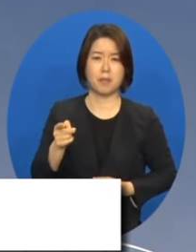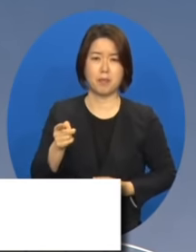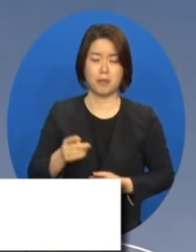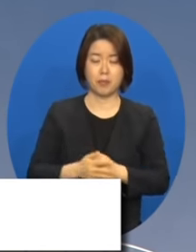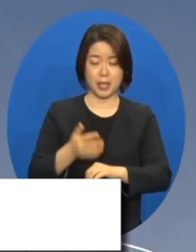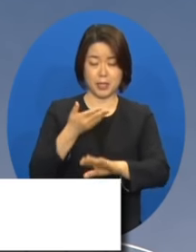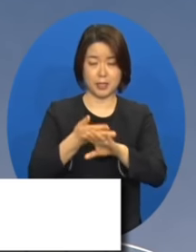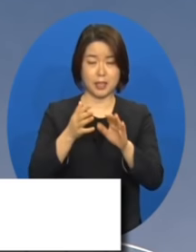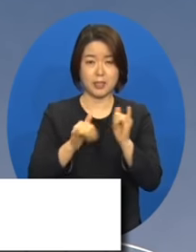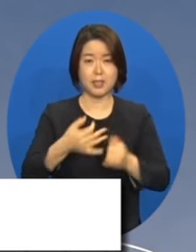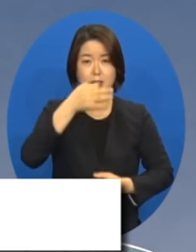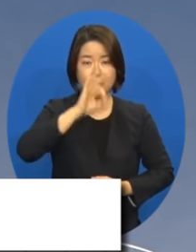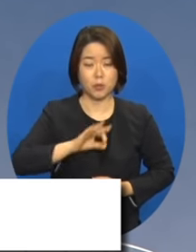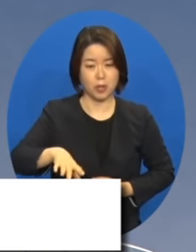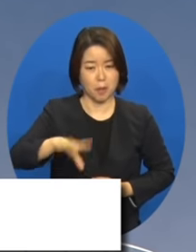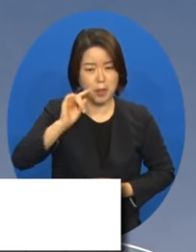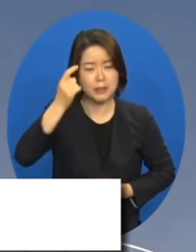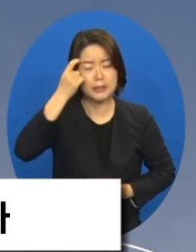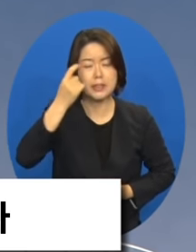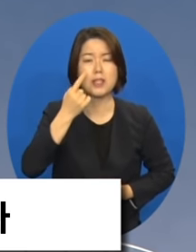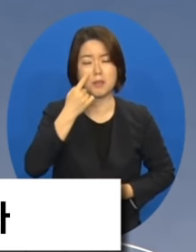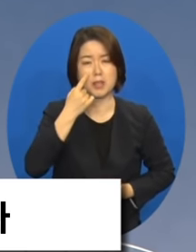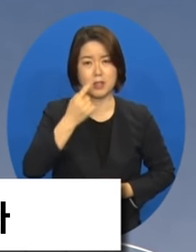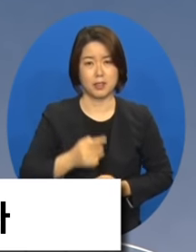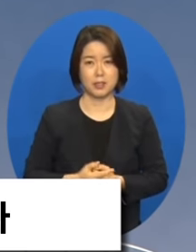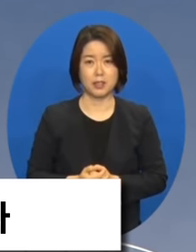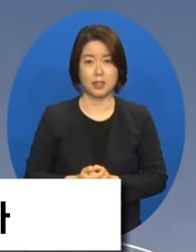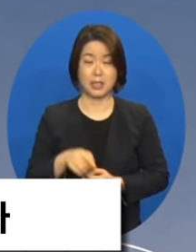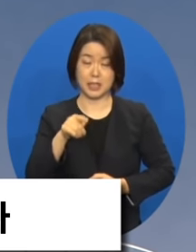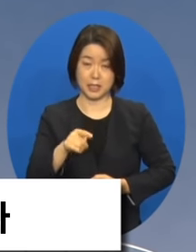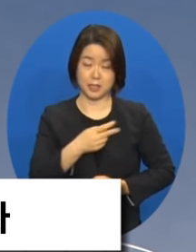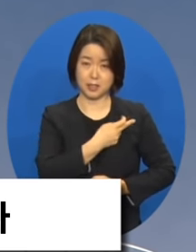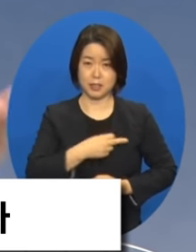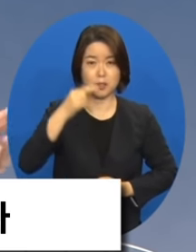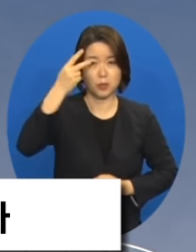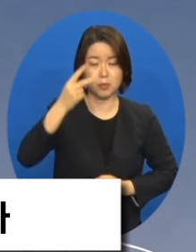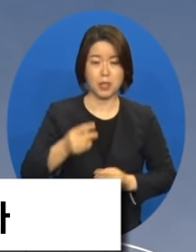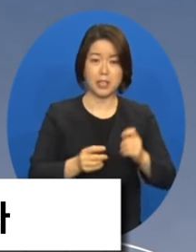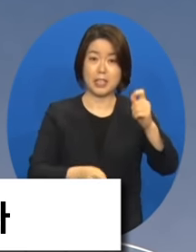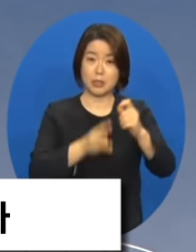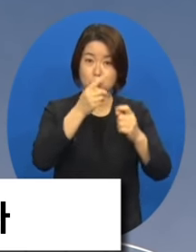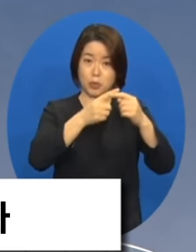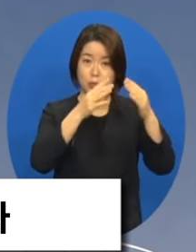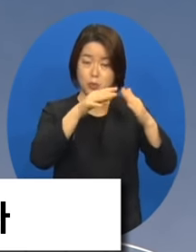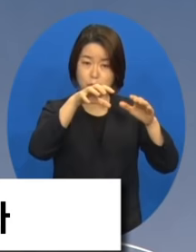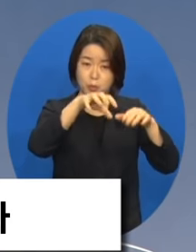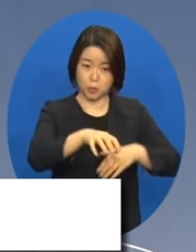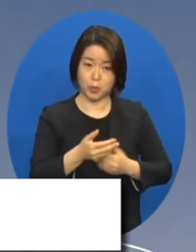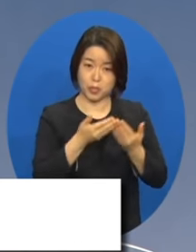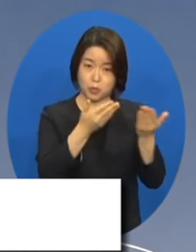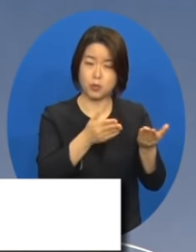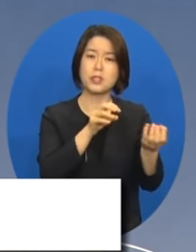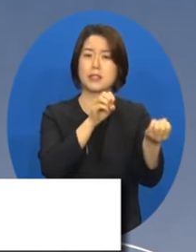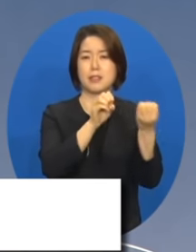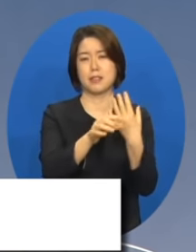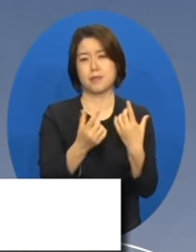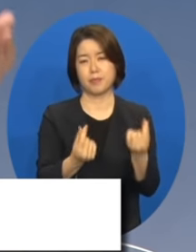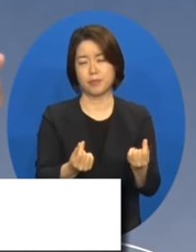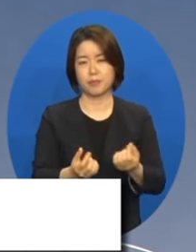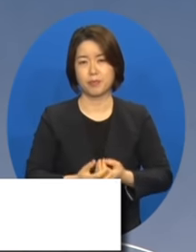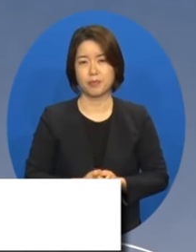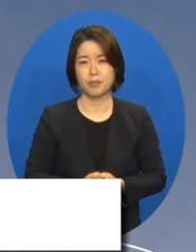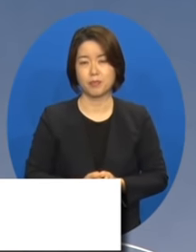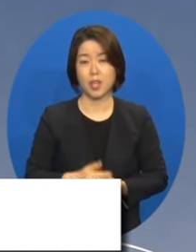사람의 유익을 먼저 챙길 할 이것의 사도 바울이 고린도 교회 주신다 비었습니다 여러분